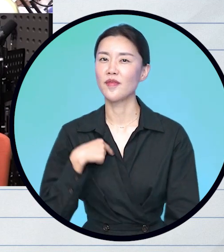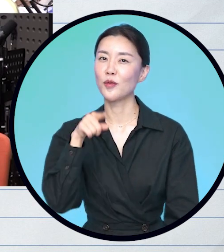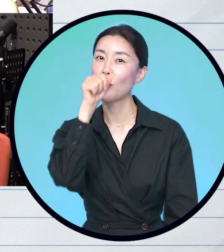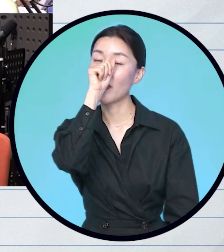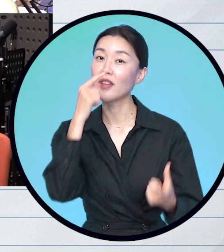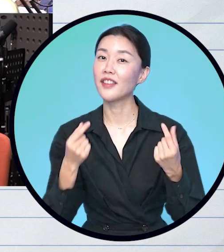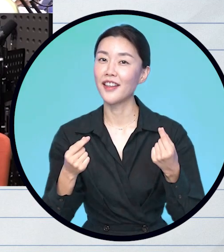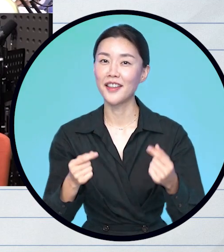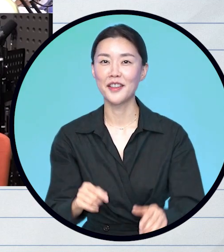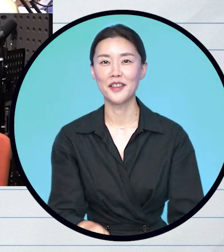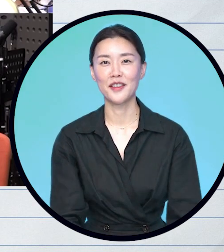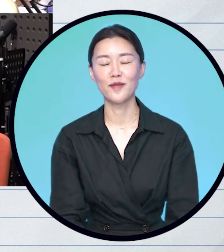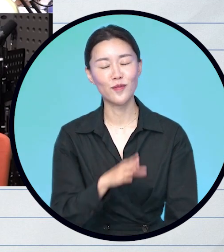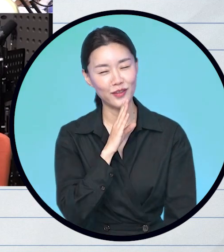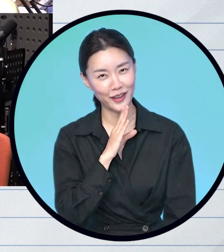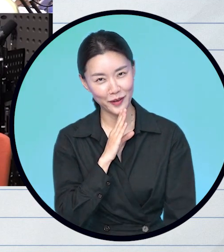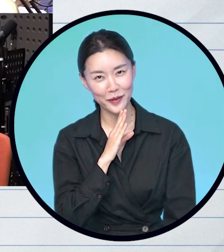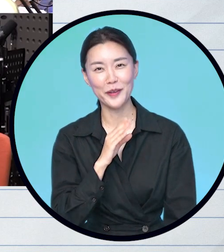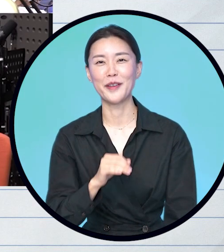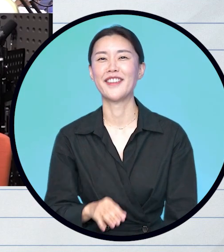같냐? 맞아요.